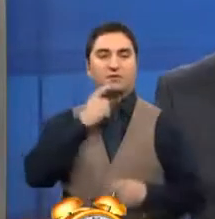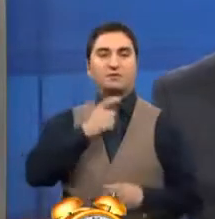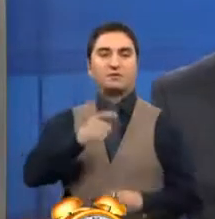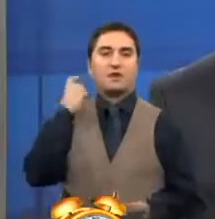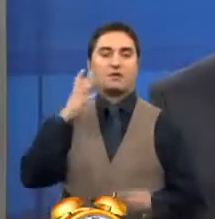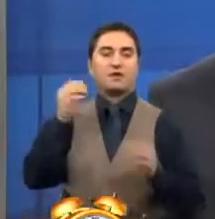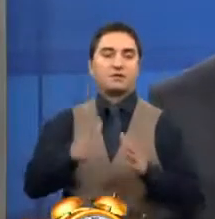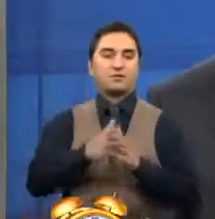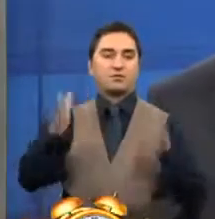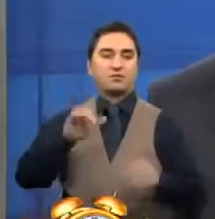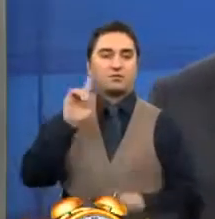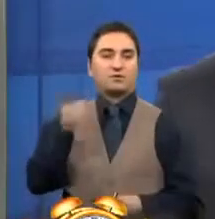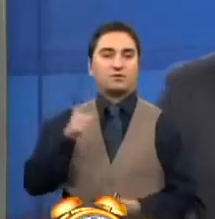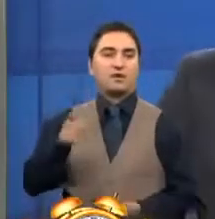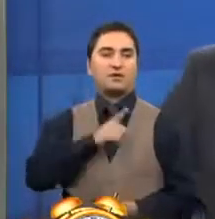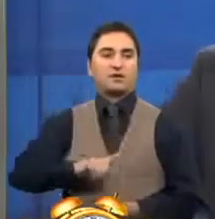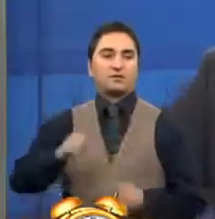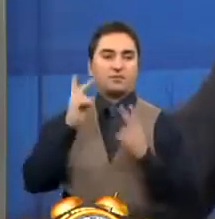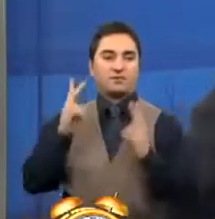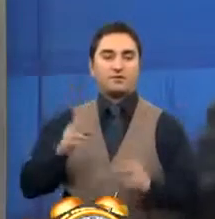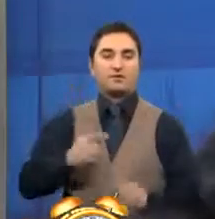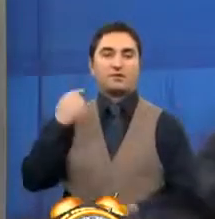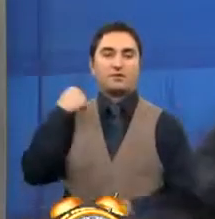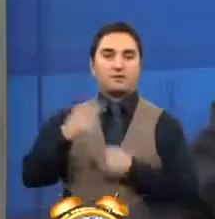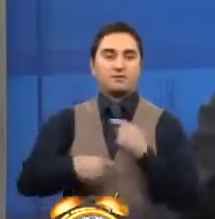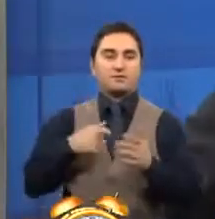en büyük liderlerinden, kahramanlarımızdan biridir. Ecdadımızın önemli isimlerinden de biridir.